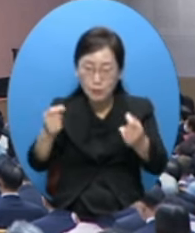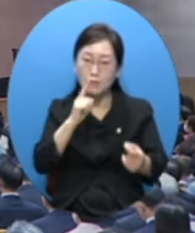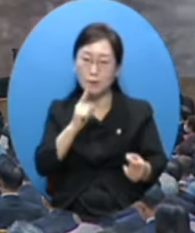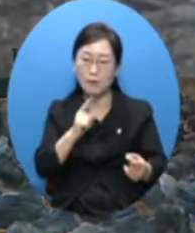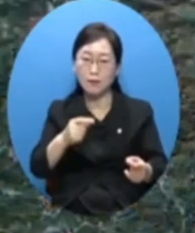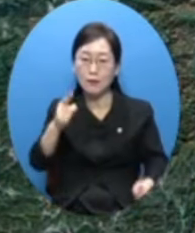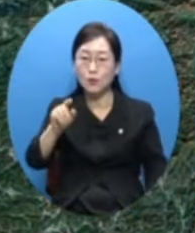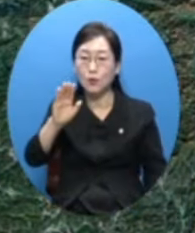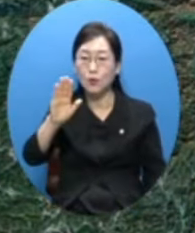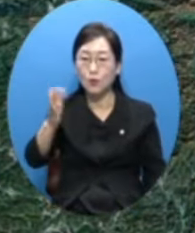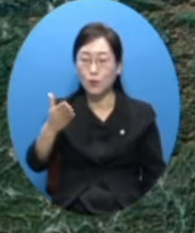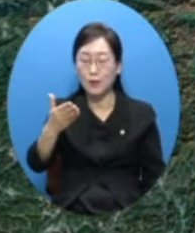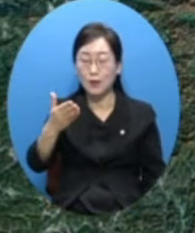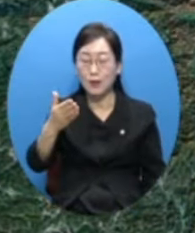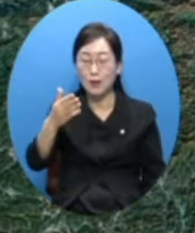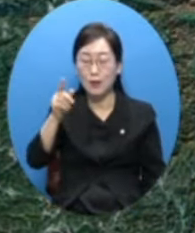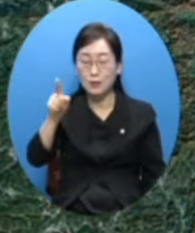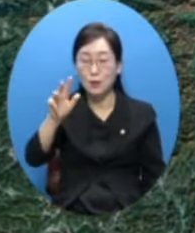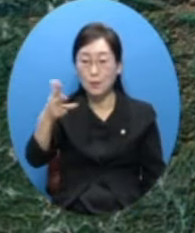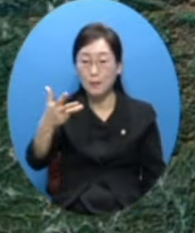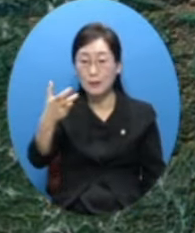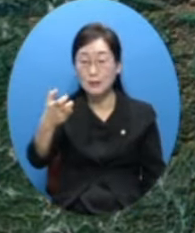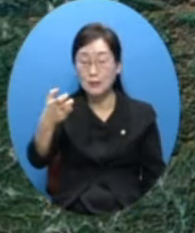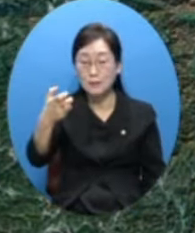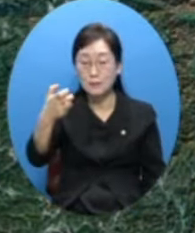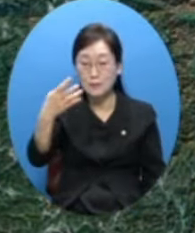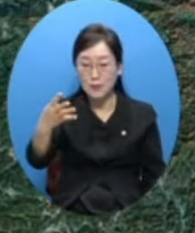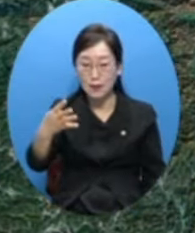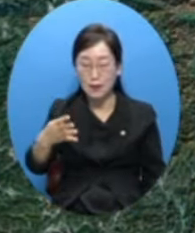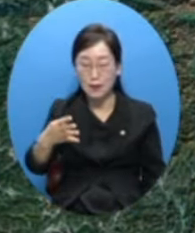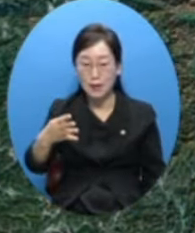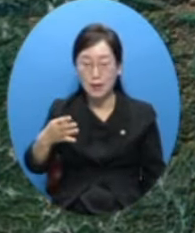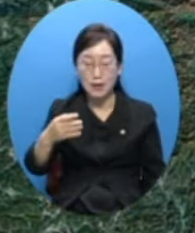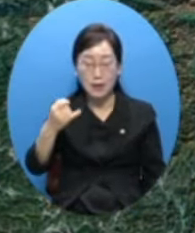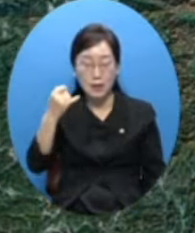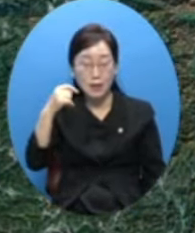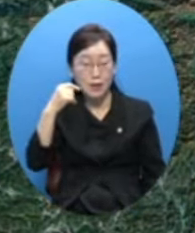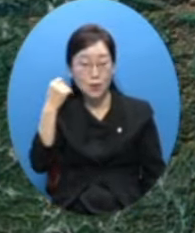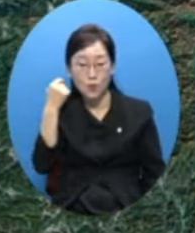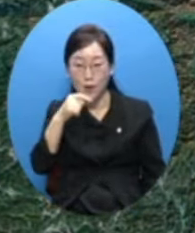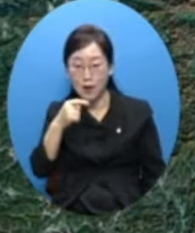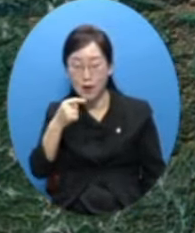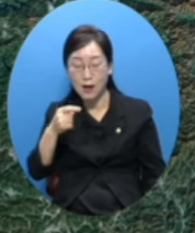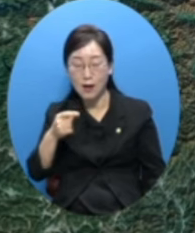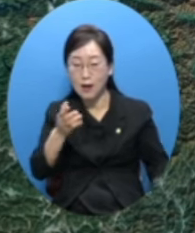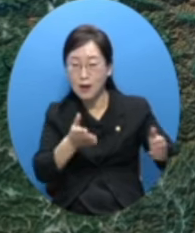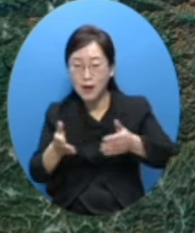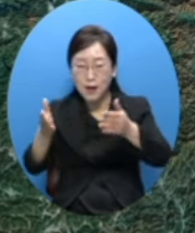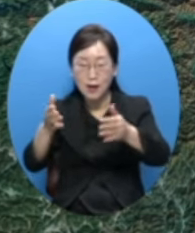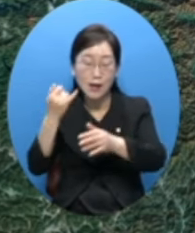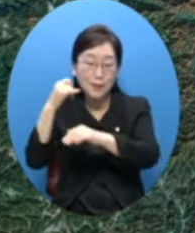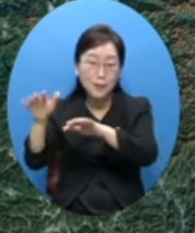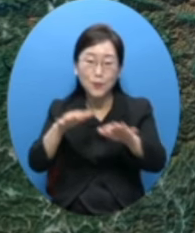1874년 황해도 안악군의 한 마을에서 태어납니다. 유학자 집안의 외동아들로 태어나서